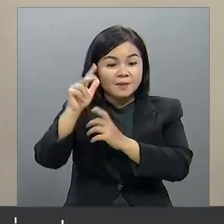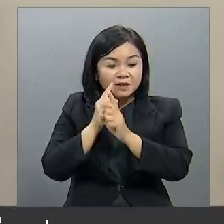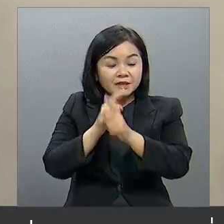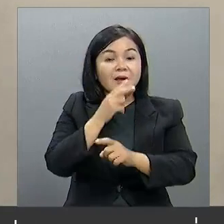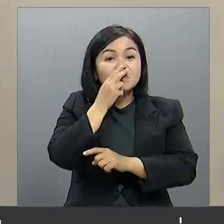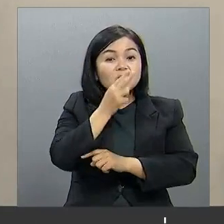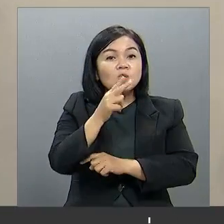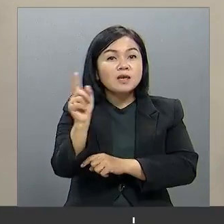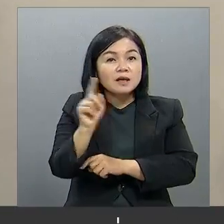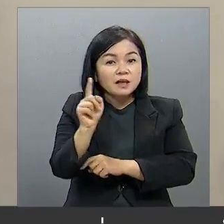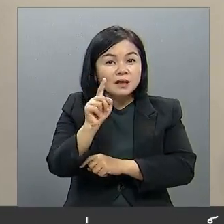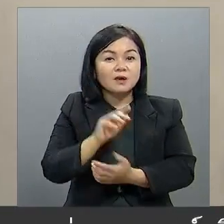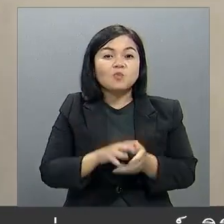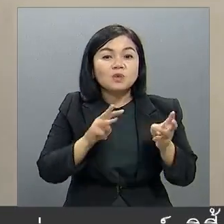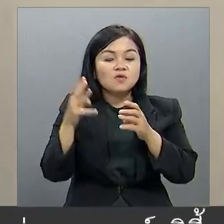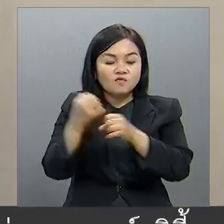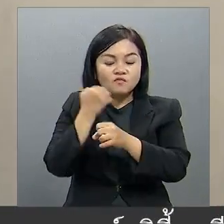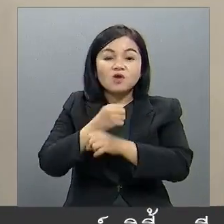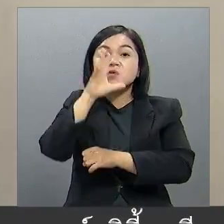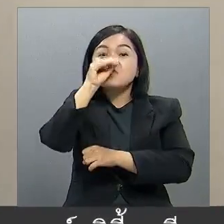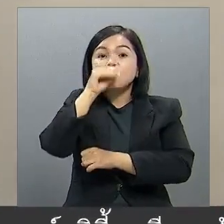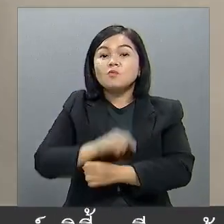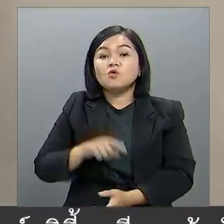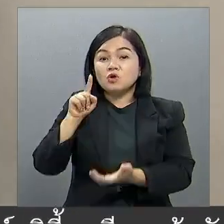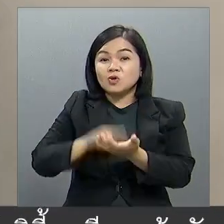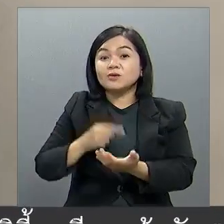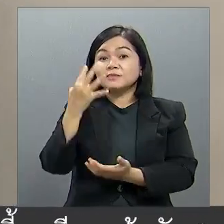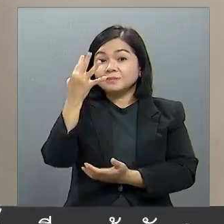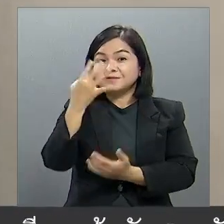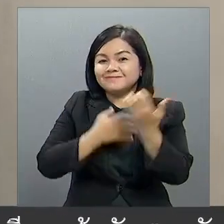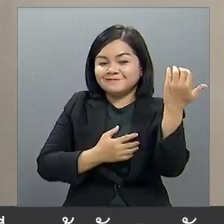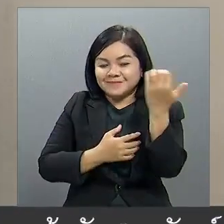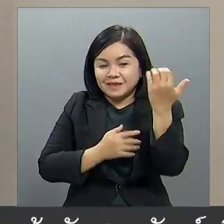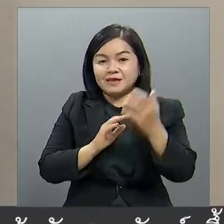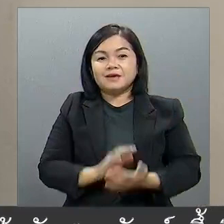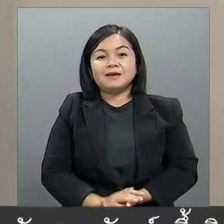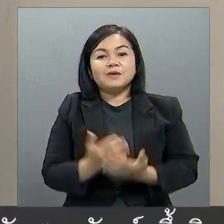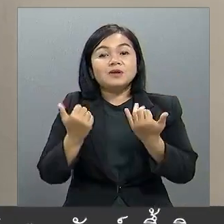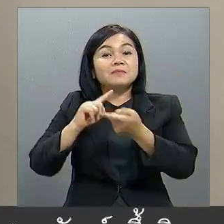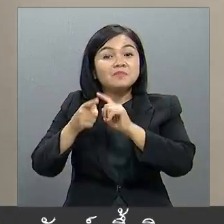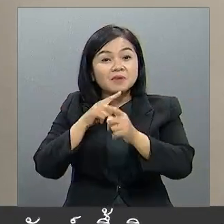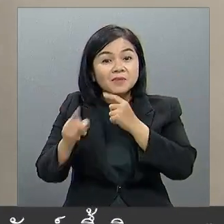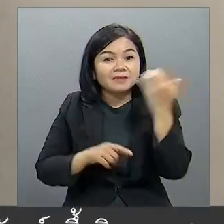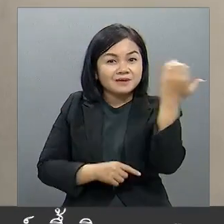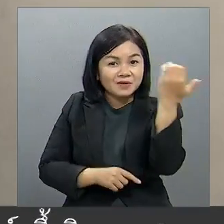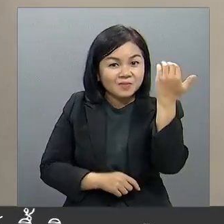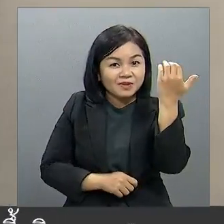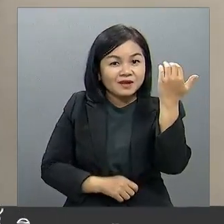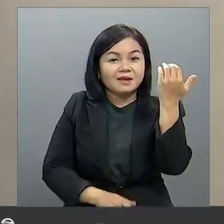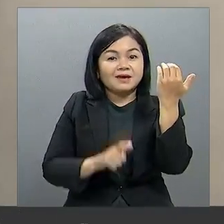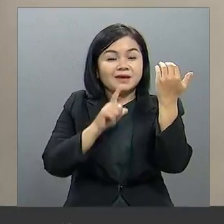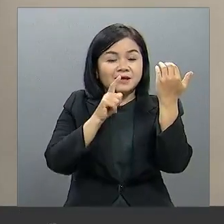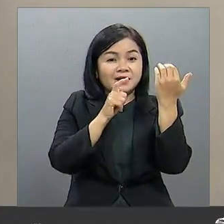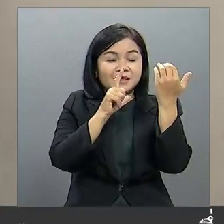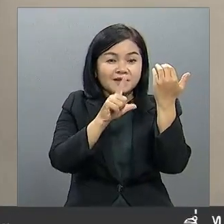การ The Speech ALTV ช่อง 4 นะครับสวดค่เพเพื่อนดีดีไงนะคะเพื่เพื่อนieveูรายการ The